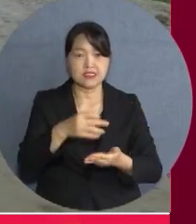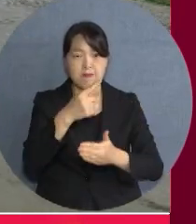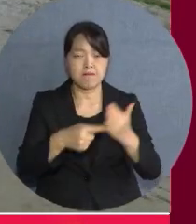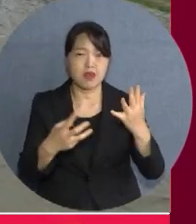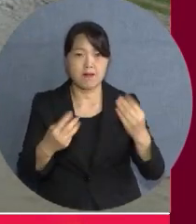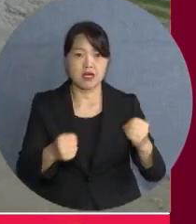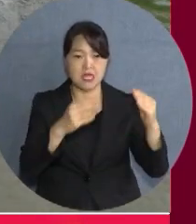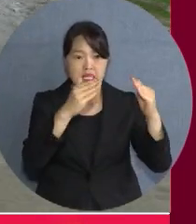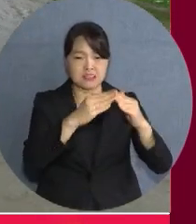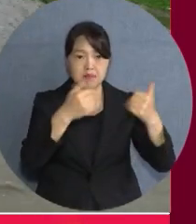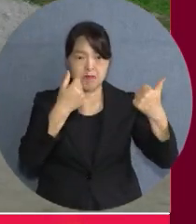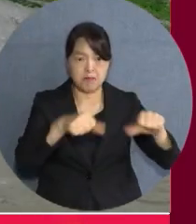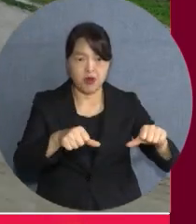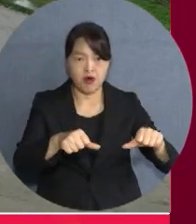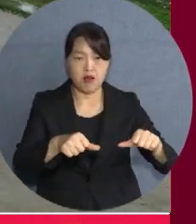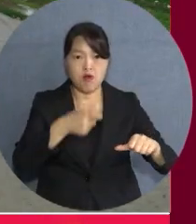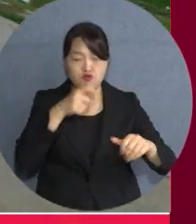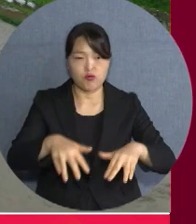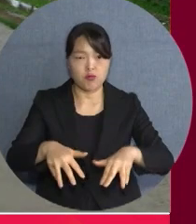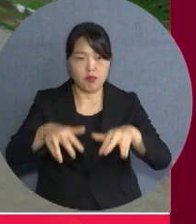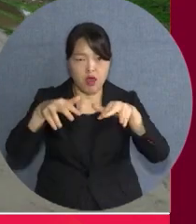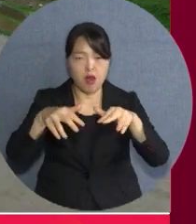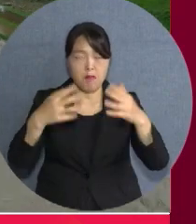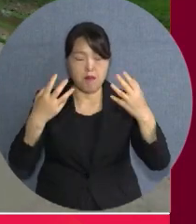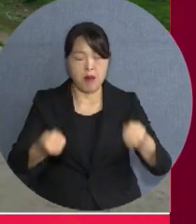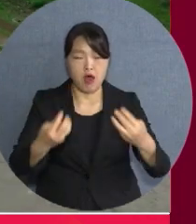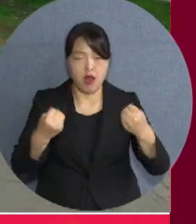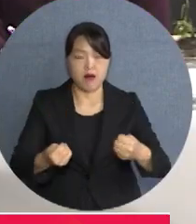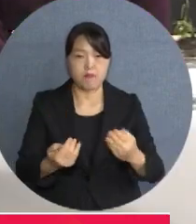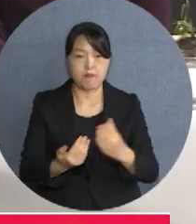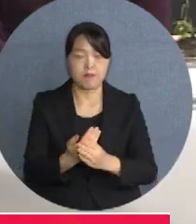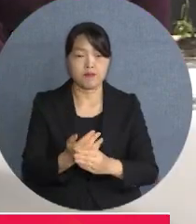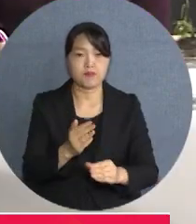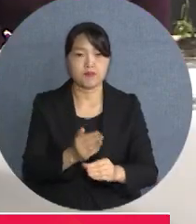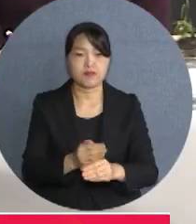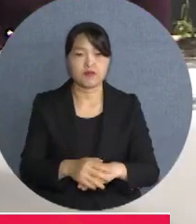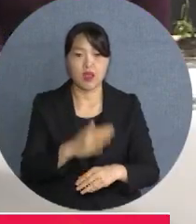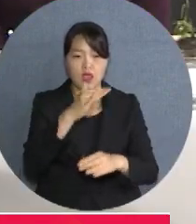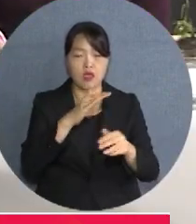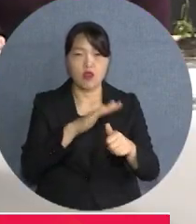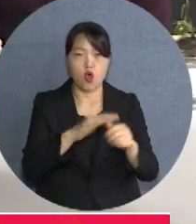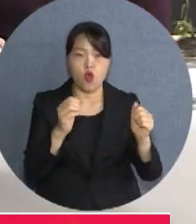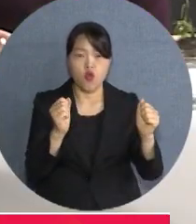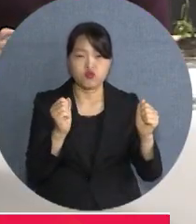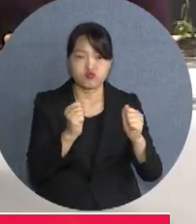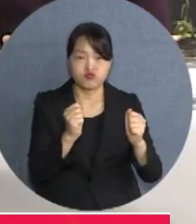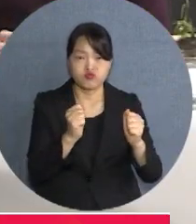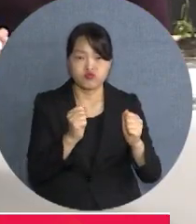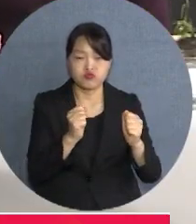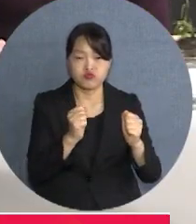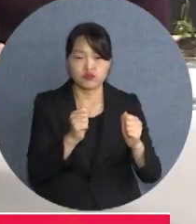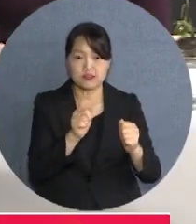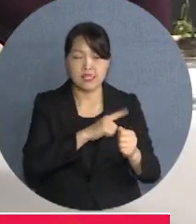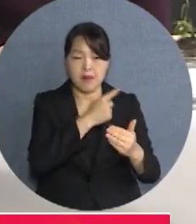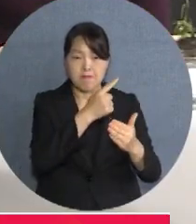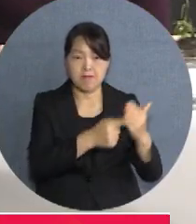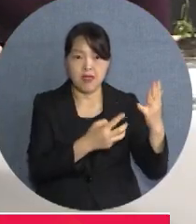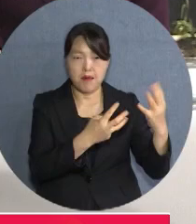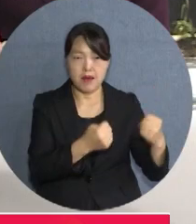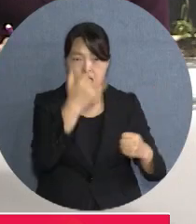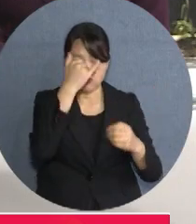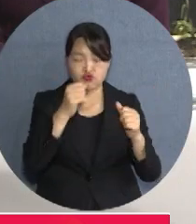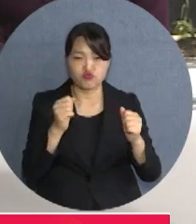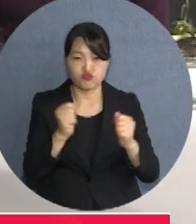발생했고, 주택 파손과 침수도 수십 건에 달하고 있습니다. 네, 경북이 제일 피해가 많은 상황이고 또